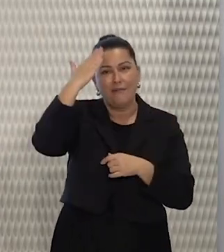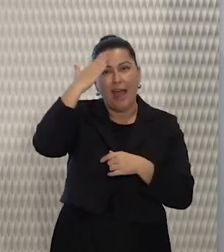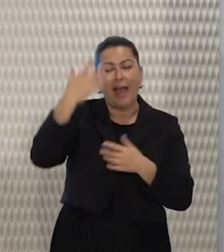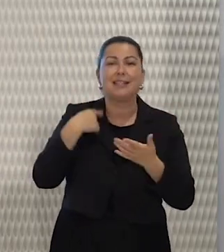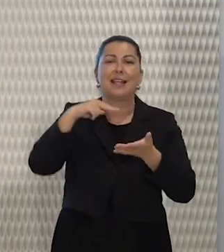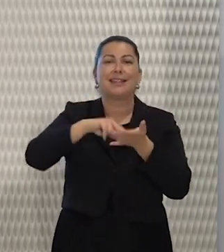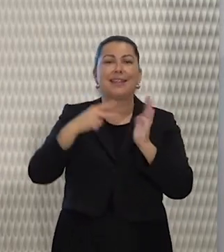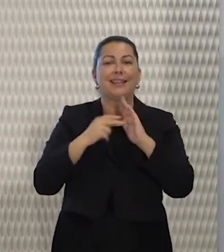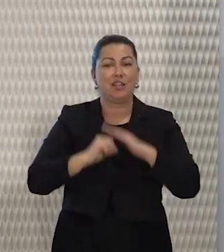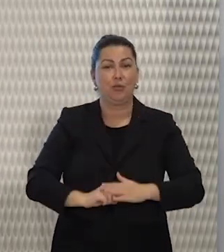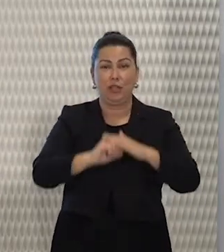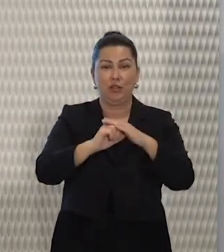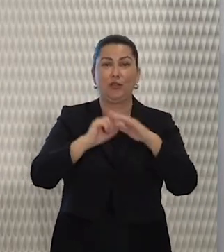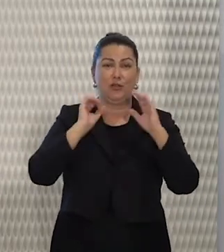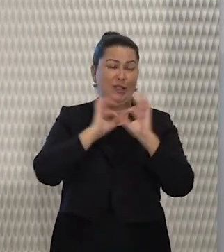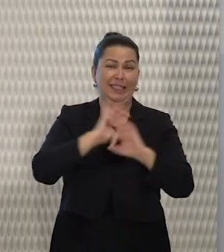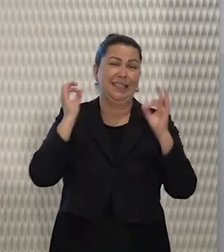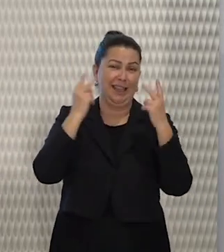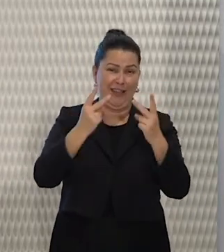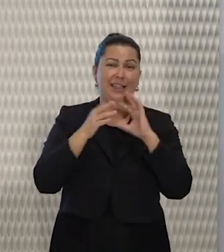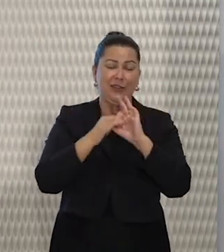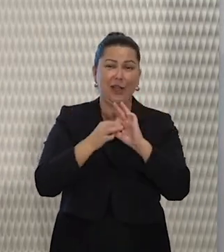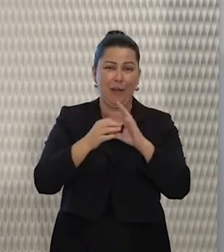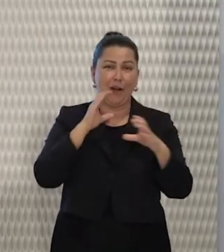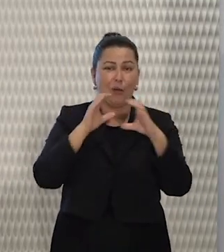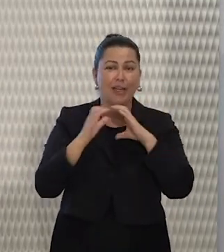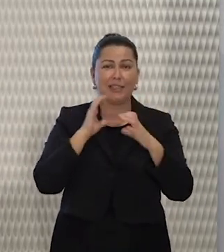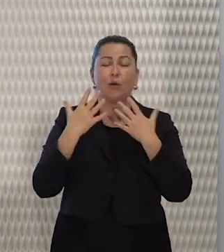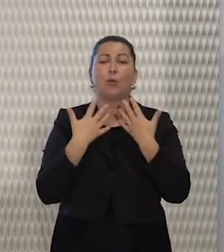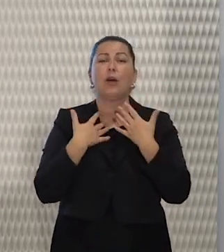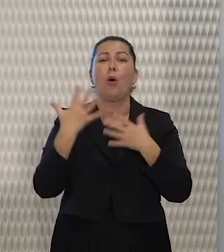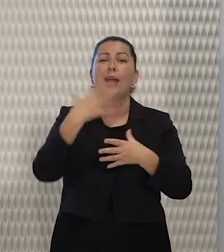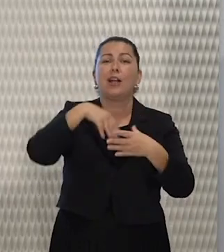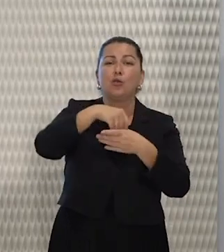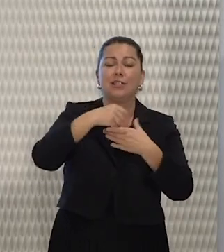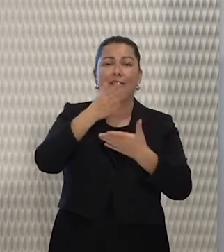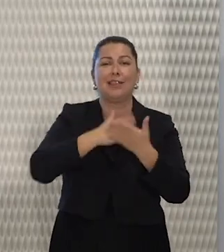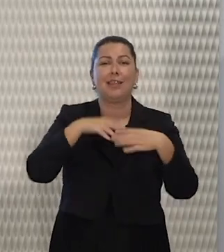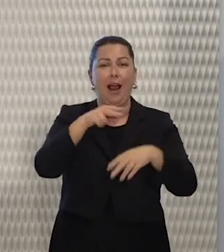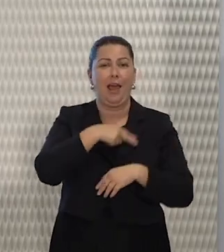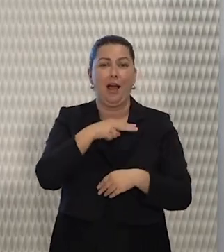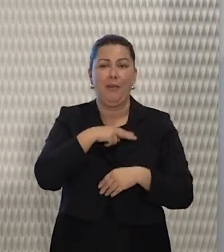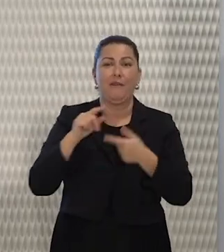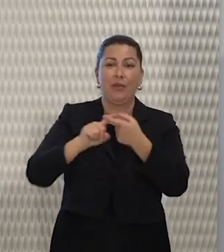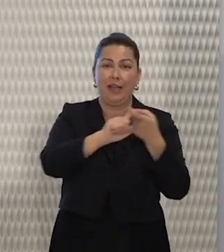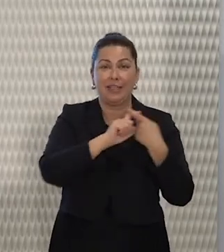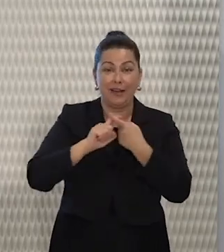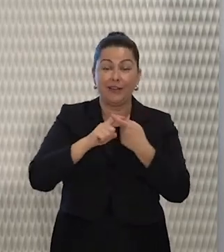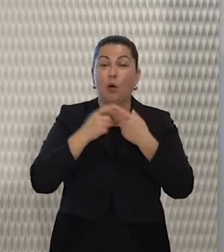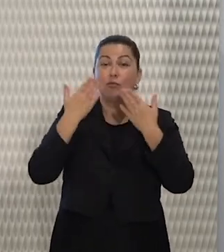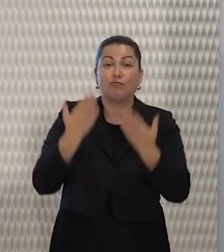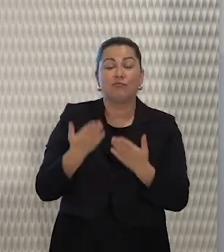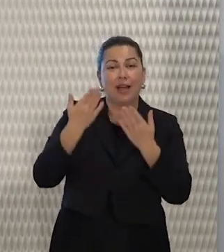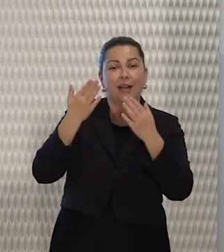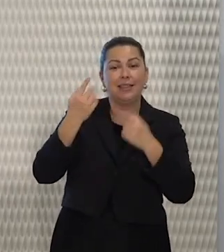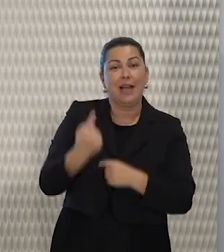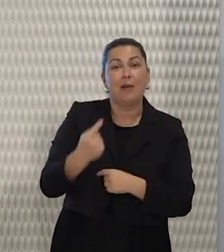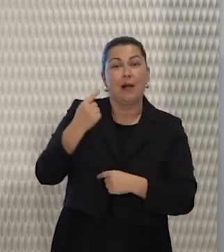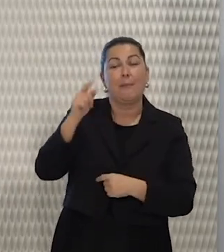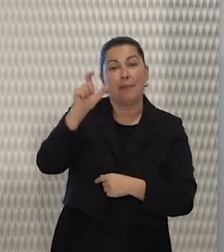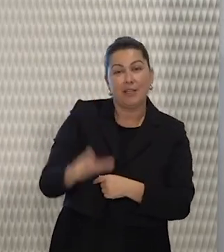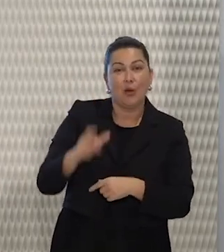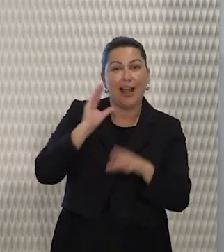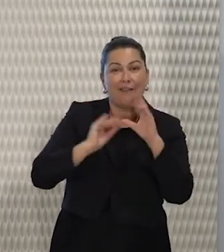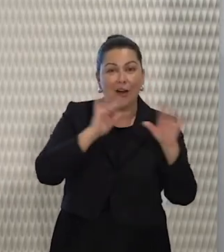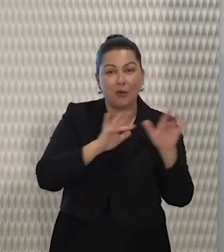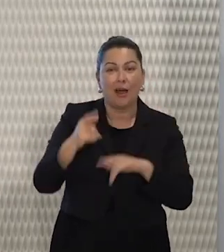auch technische Unterstützung hier zur Kommunikation und zur inklusiven Teilhabe einer Gesellschaft ist. Und weil er eben diese persönliche Erfahrung hat, weiß er auch, wo